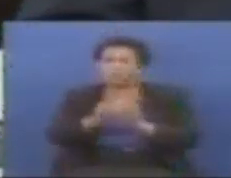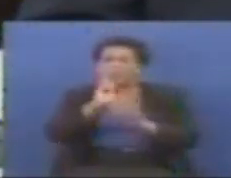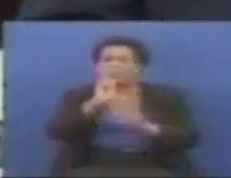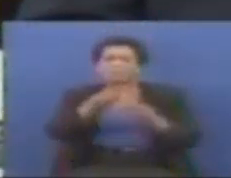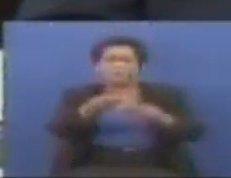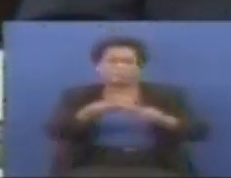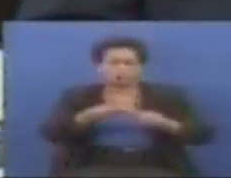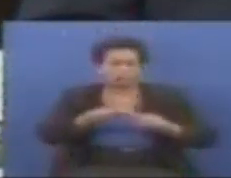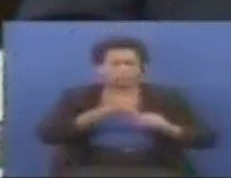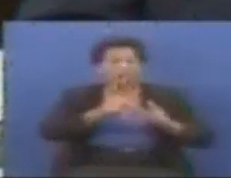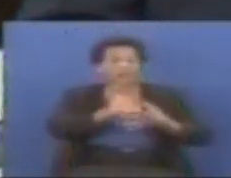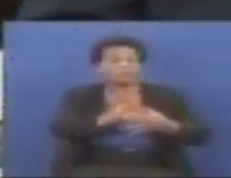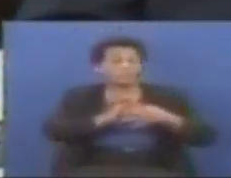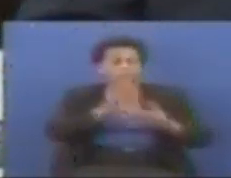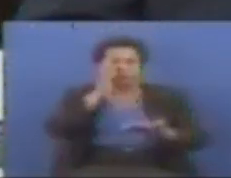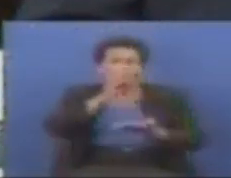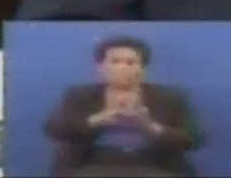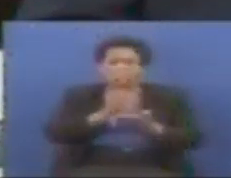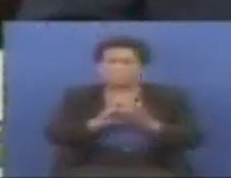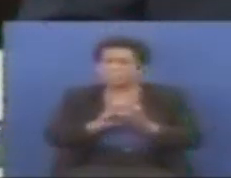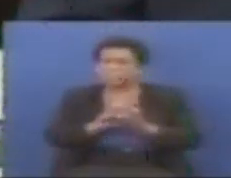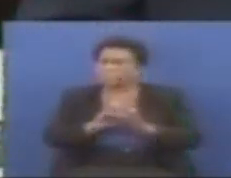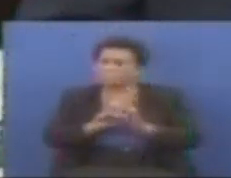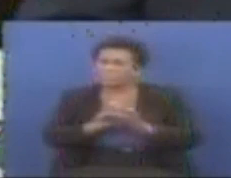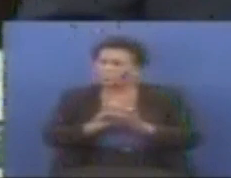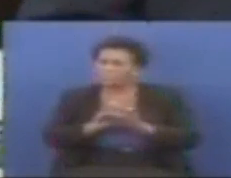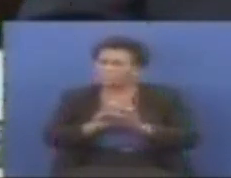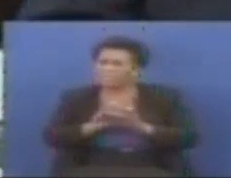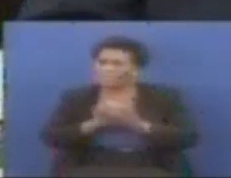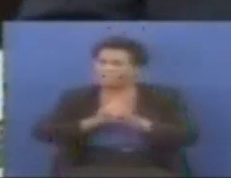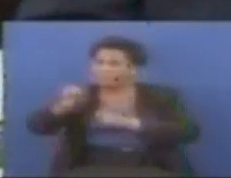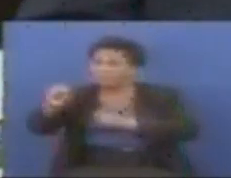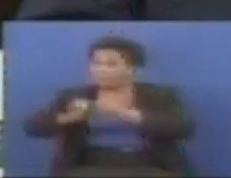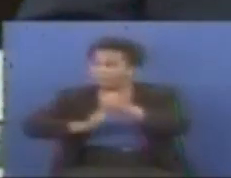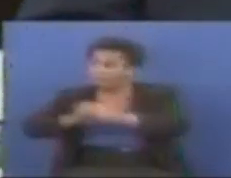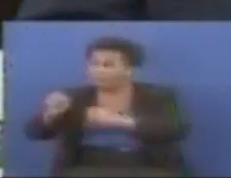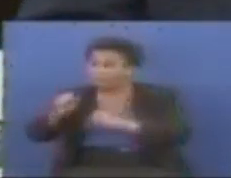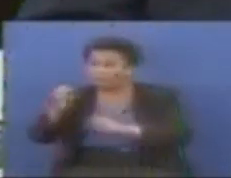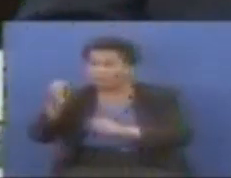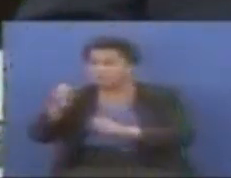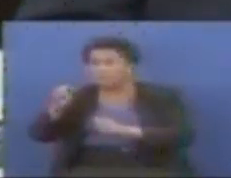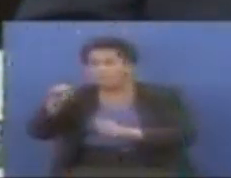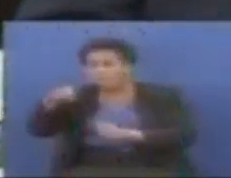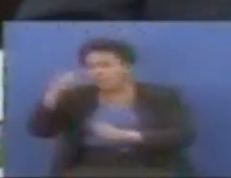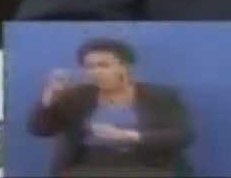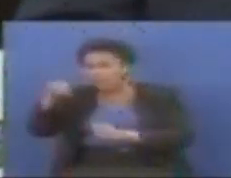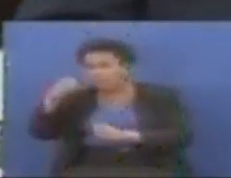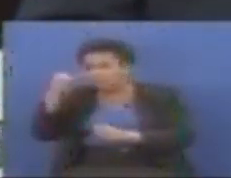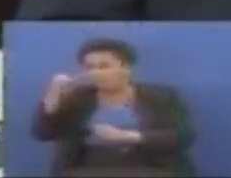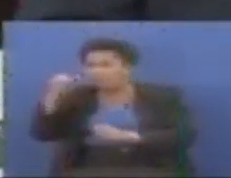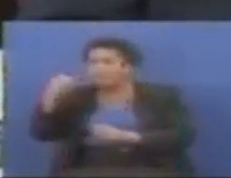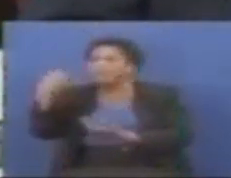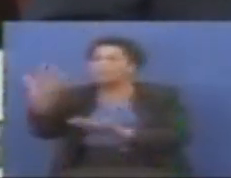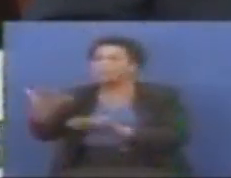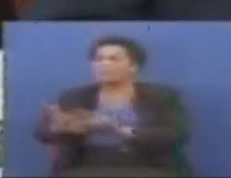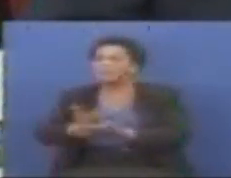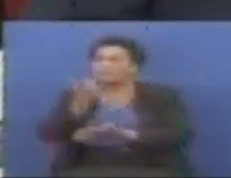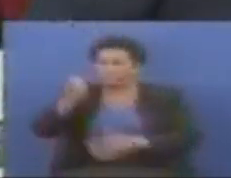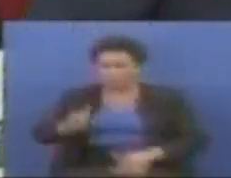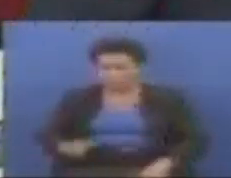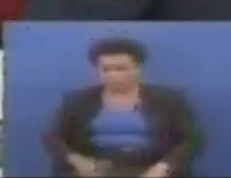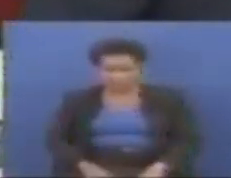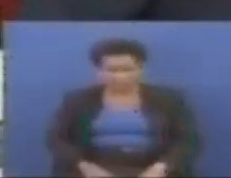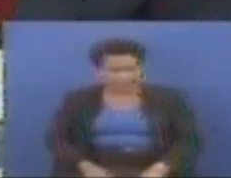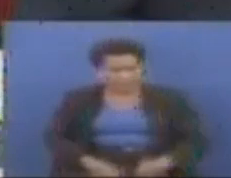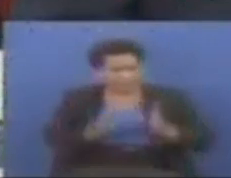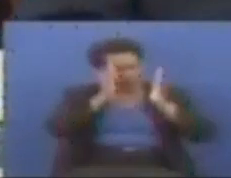sasa kuwezesha taasisi hizo ili wanapozidiwa na wagonjwa wao waweze kupatiwa matibabu hayo